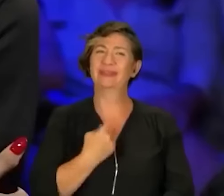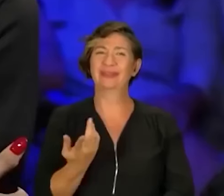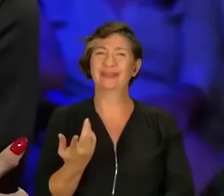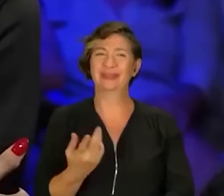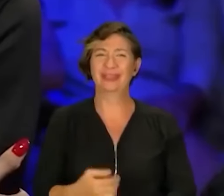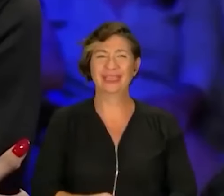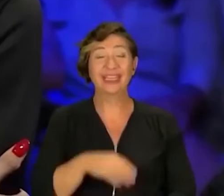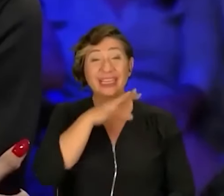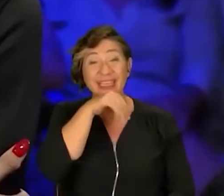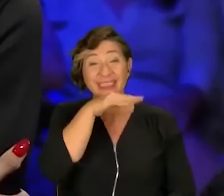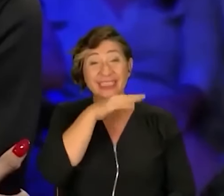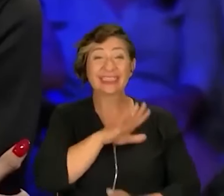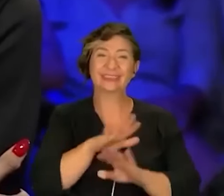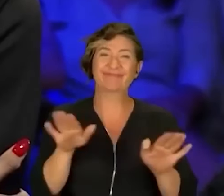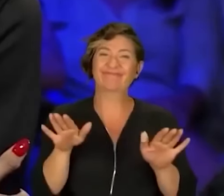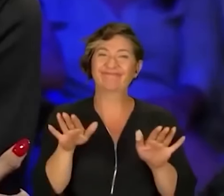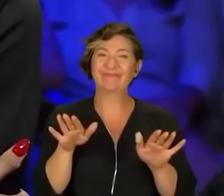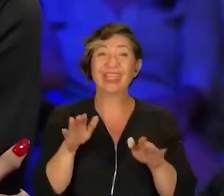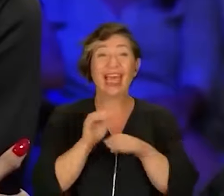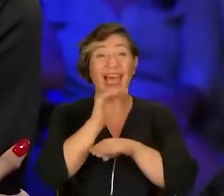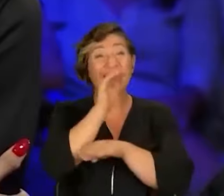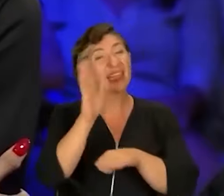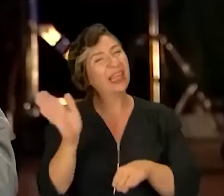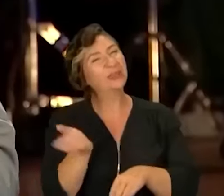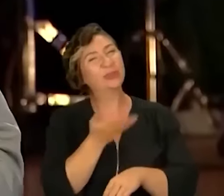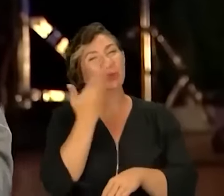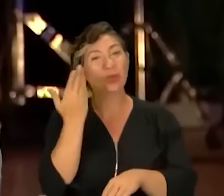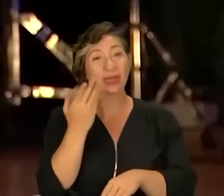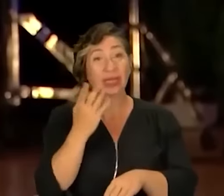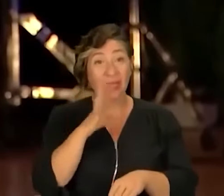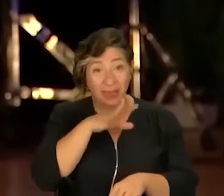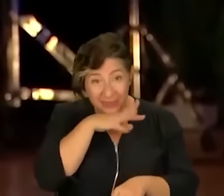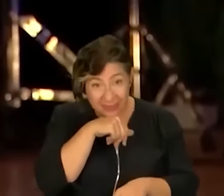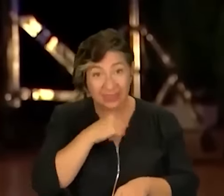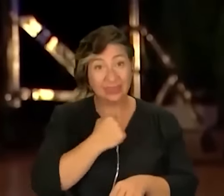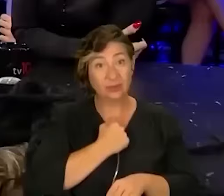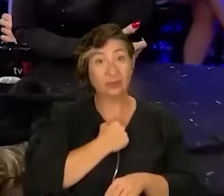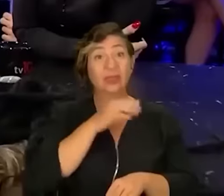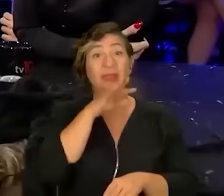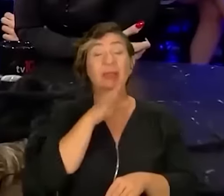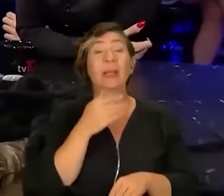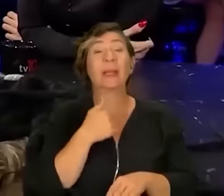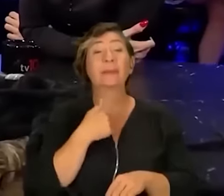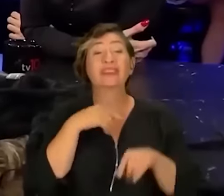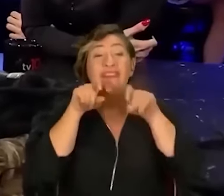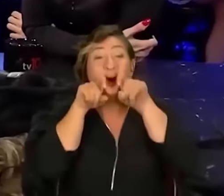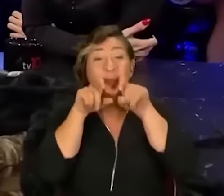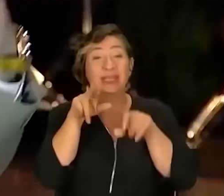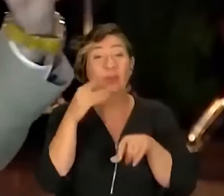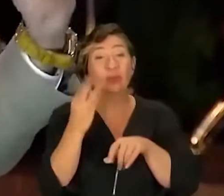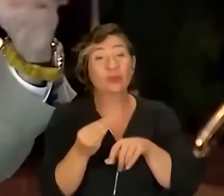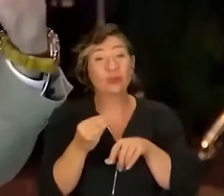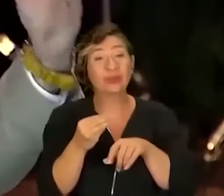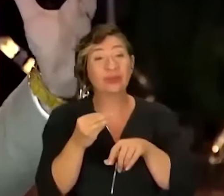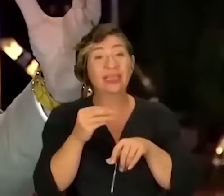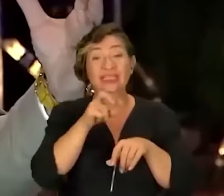ya yaşlandık yaşlandık yani hayat geçiyor Yaşlanınca sıkılıyor muymuş o zaman yaşlanmayın sıkı Biz vampir gibi olduk hani böyle